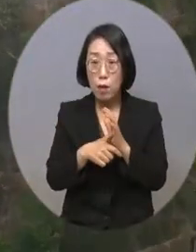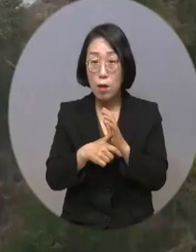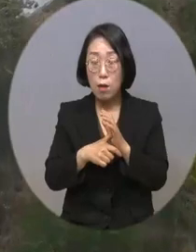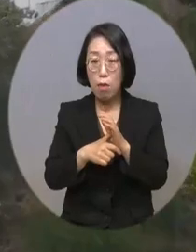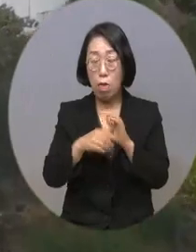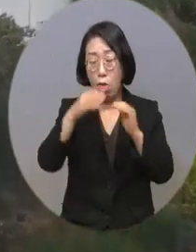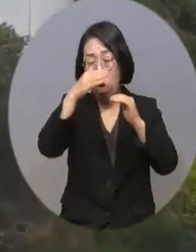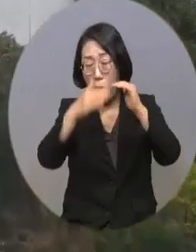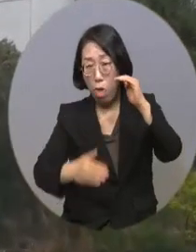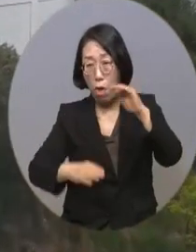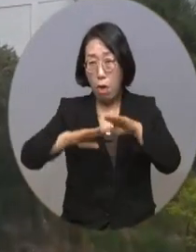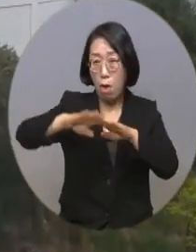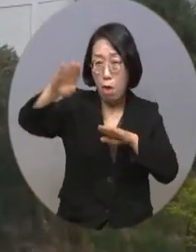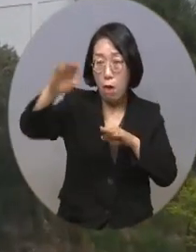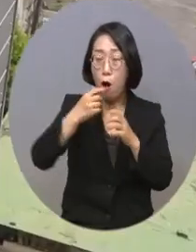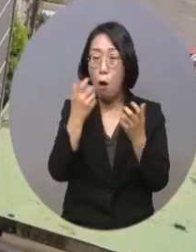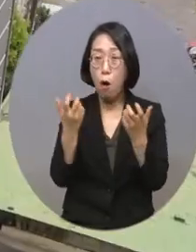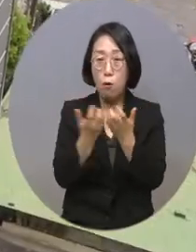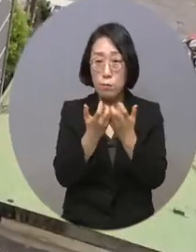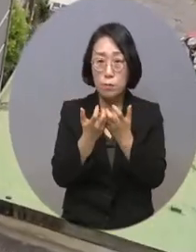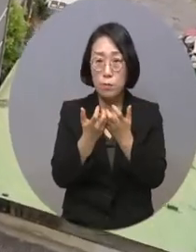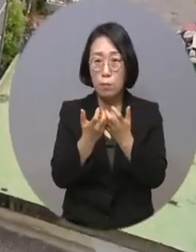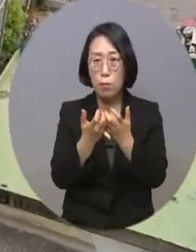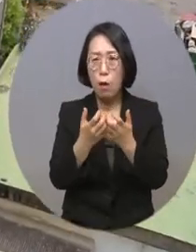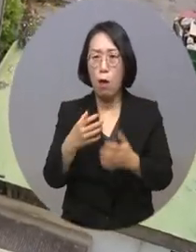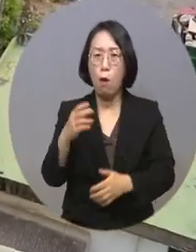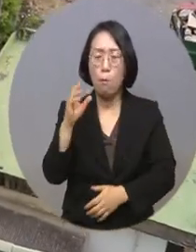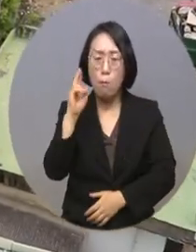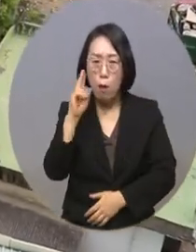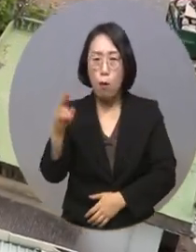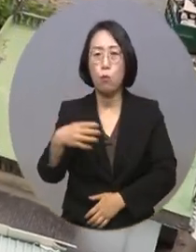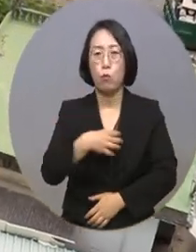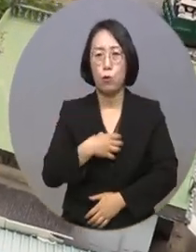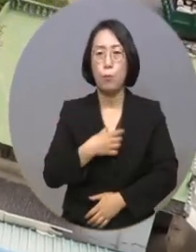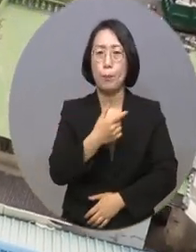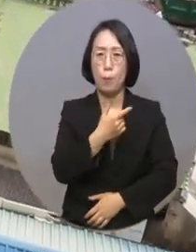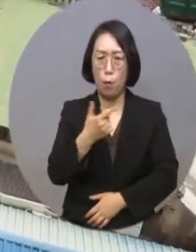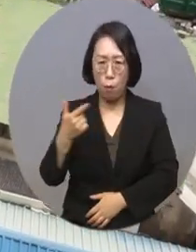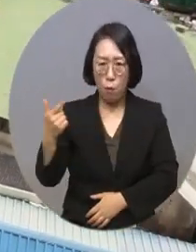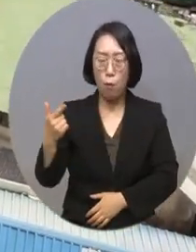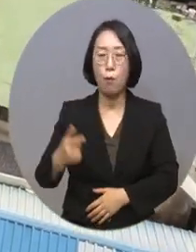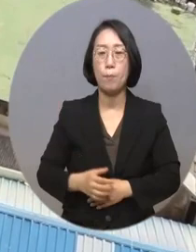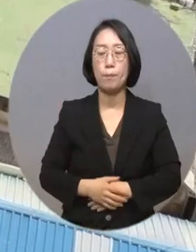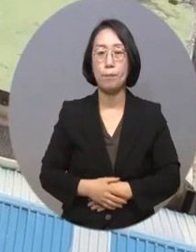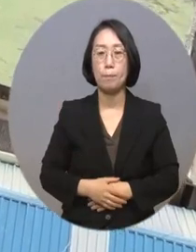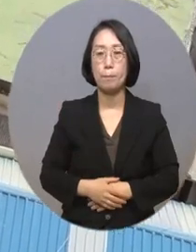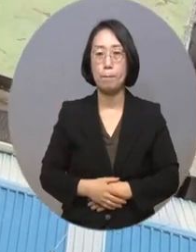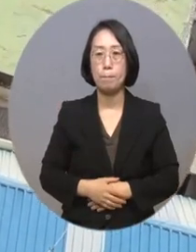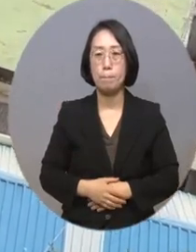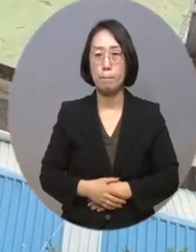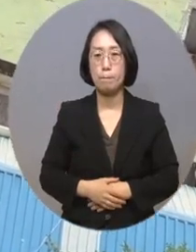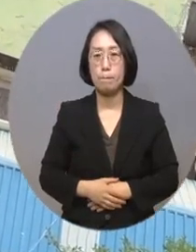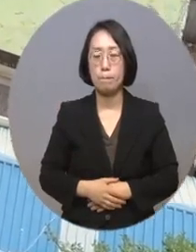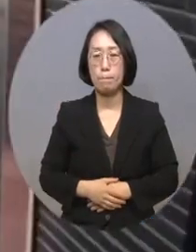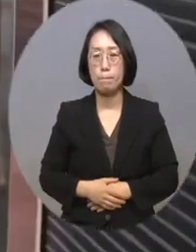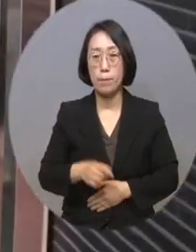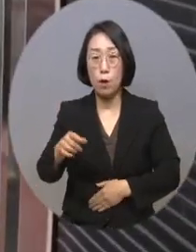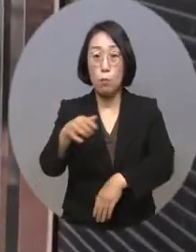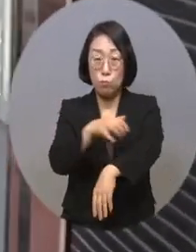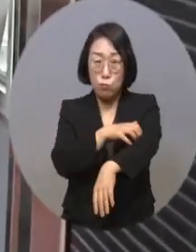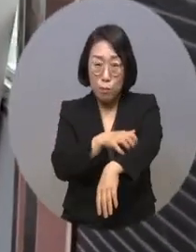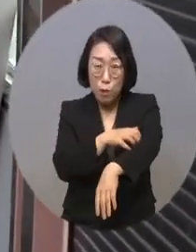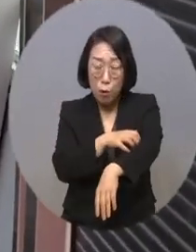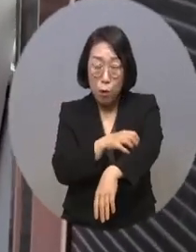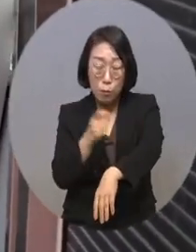급경사에 빙판길까지 더해져 주민들은 늘 위험에 노출돼 있었습니다. 이러한